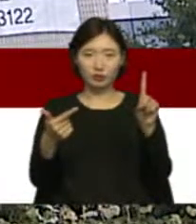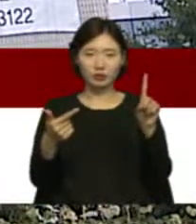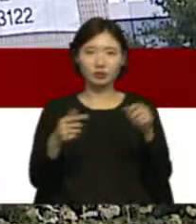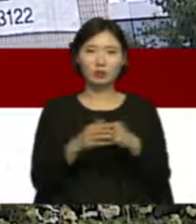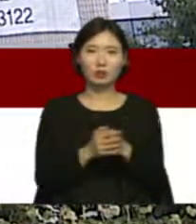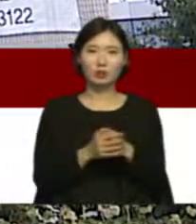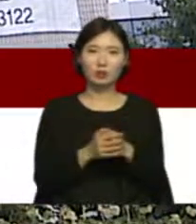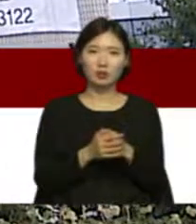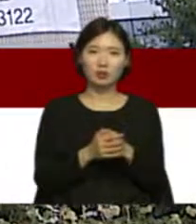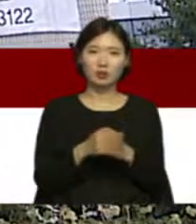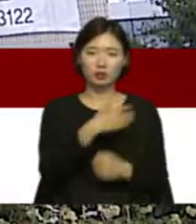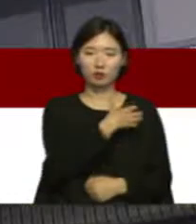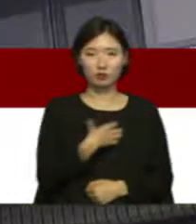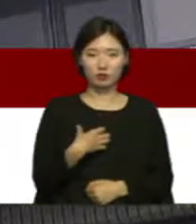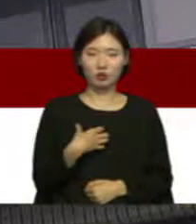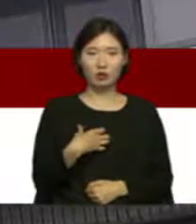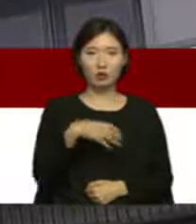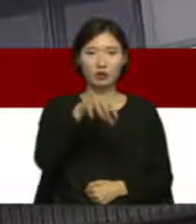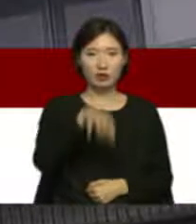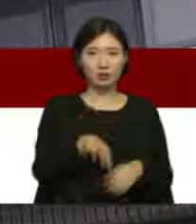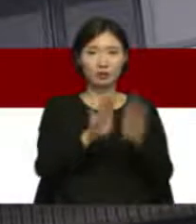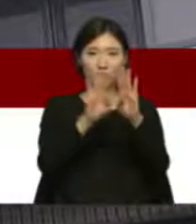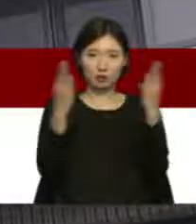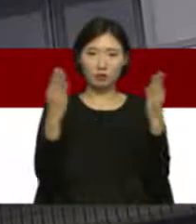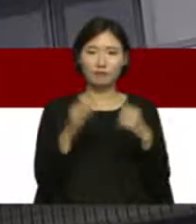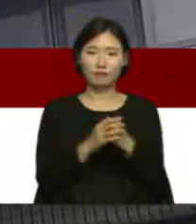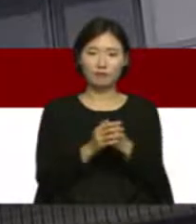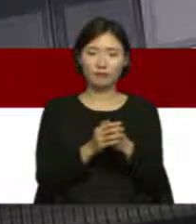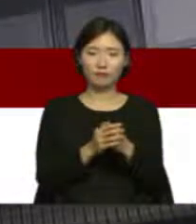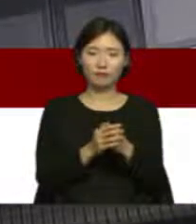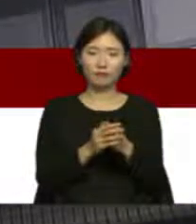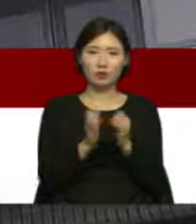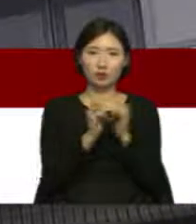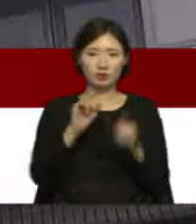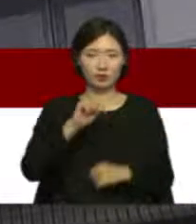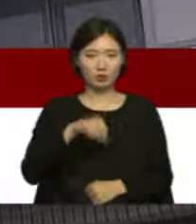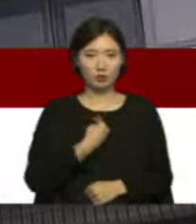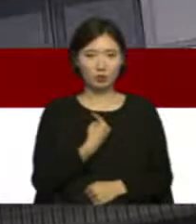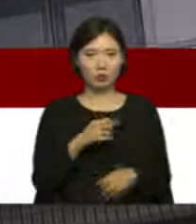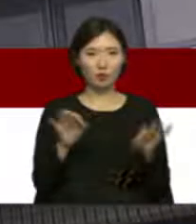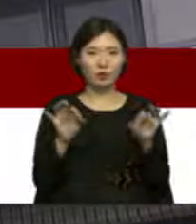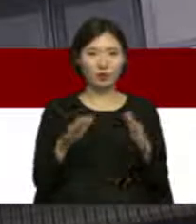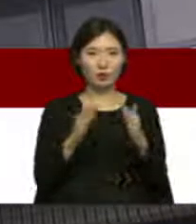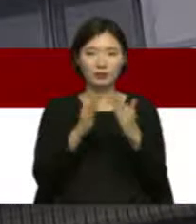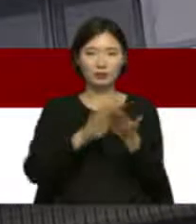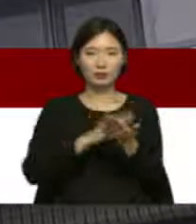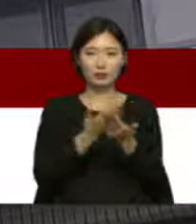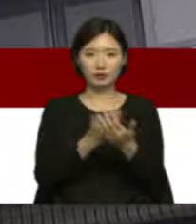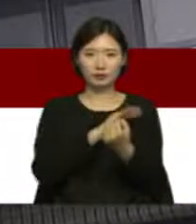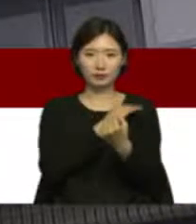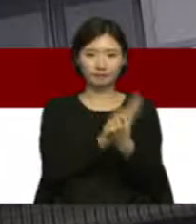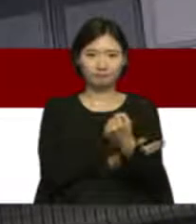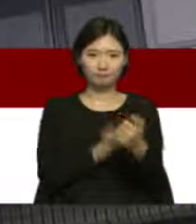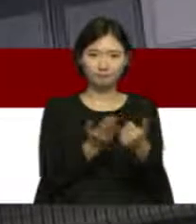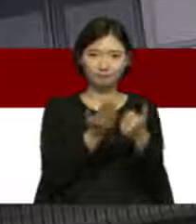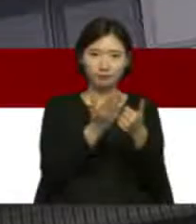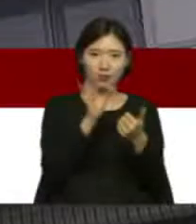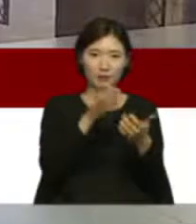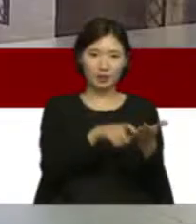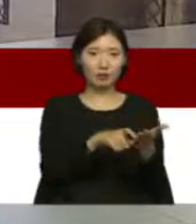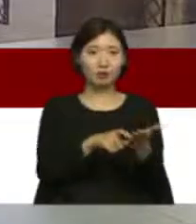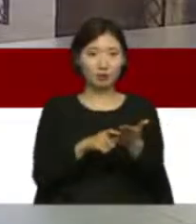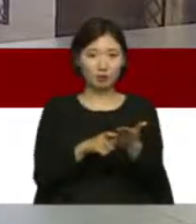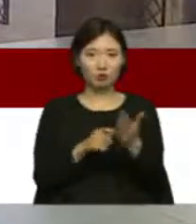이며 구청 대강당에서 진행됩니다 노원구는 주민 스스로 간단한 집수리 능력을 키워 비용 절감은